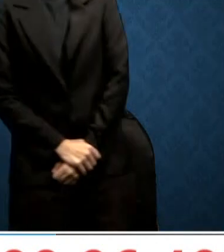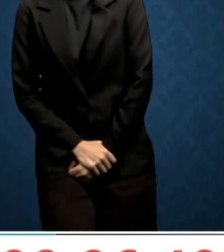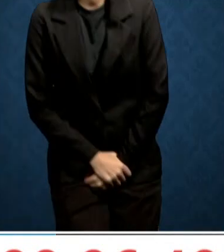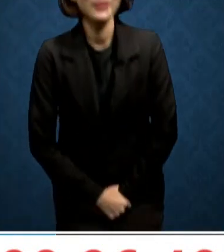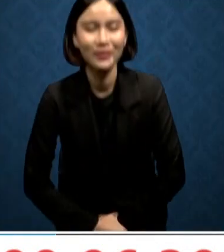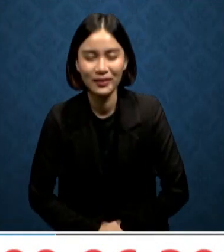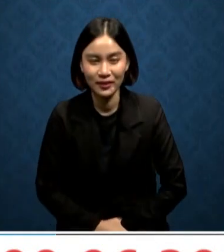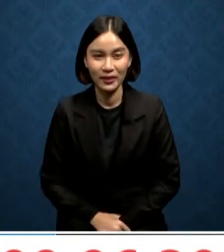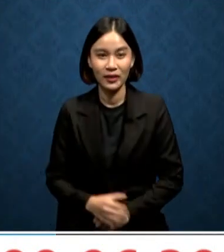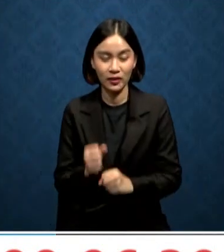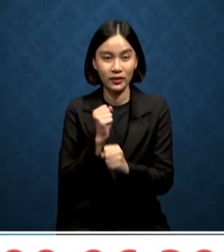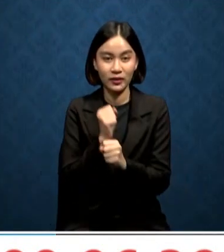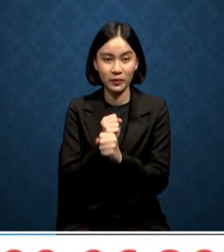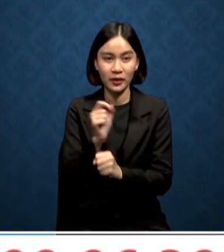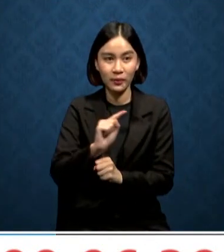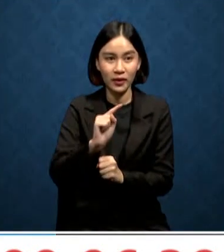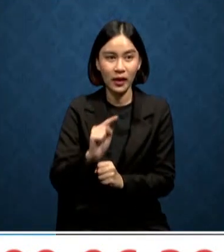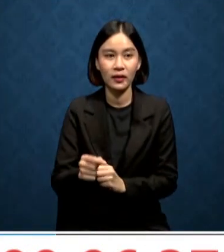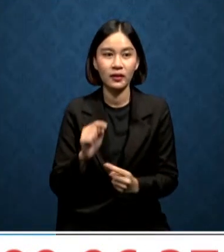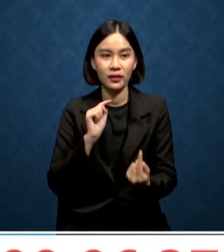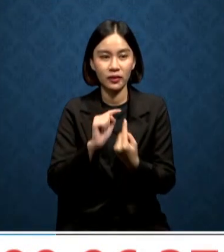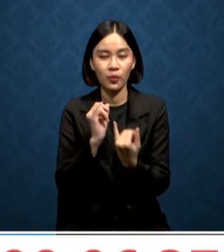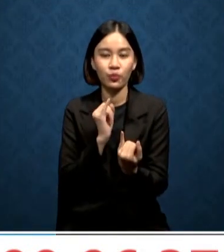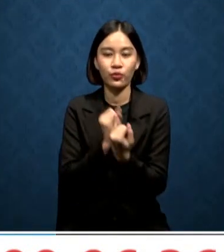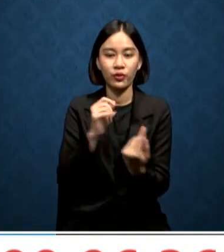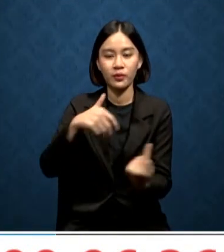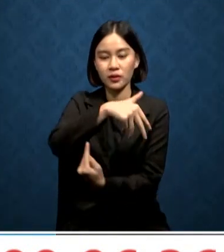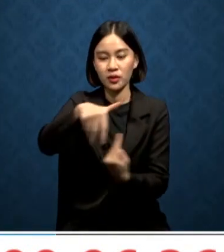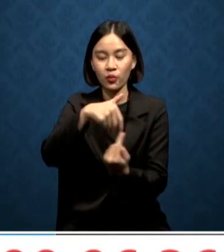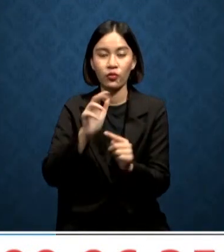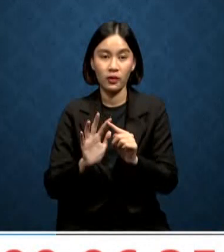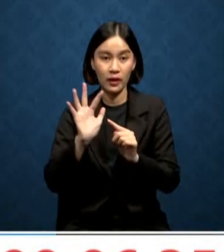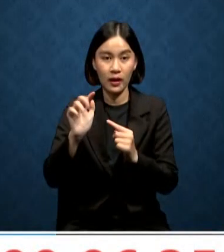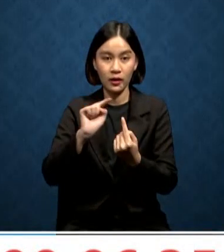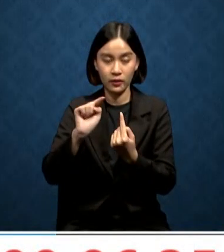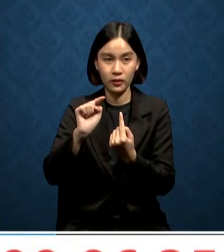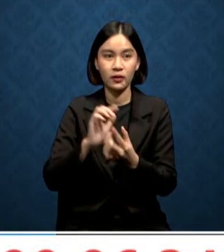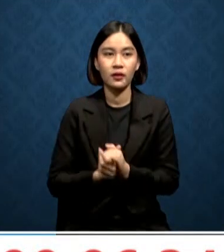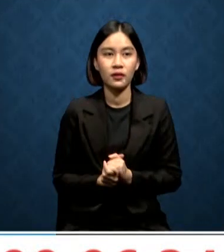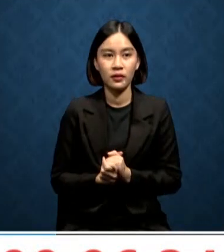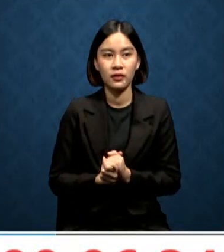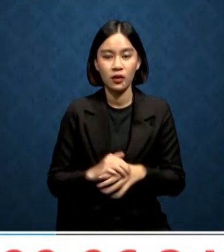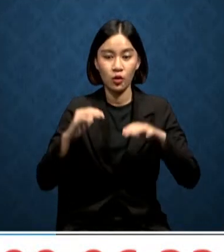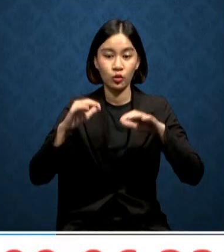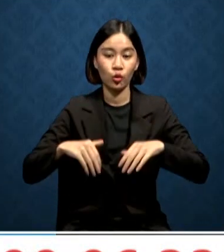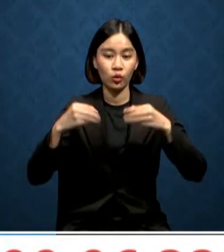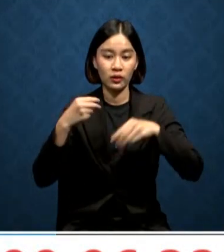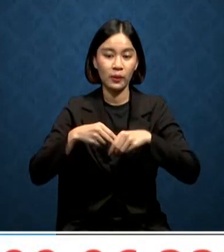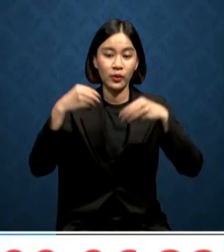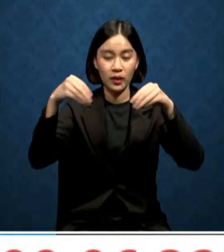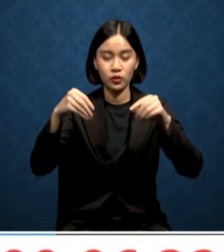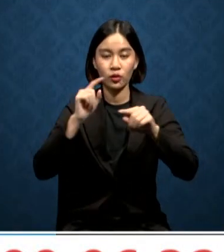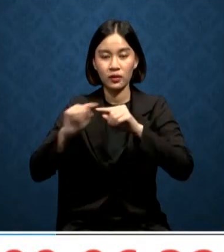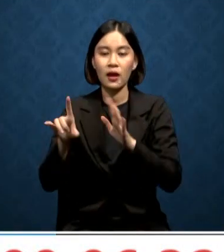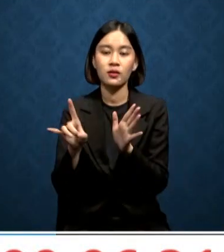การผลิตและการบริโภคที่เป็นมิตรกับสิ่งแวดล้อมประการที่5การลดก๊าซเรือนกระจกและ